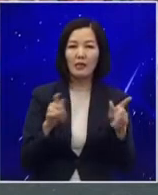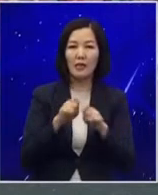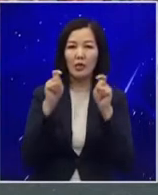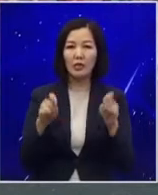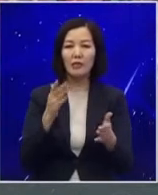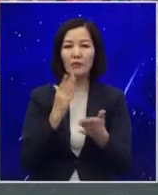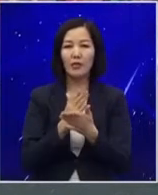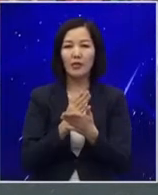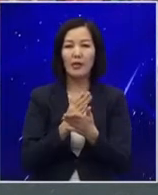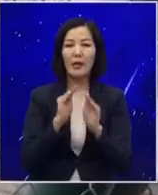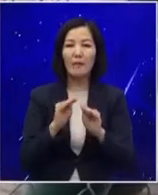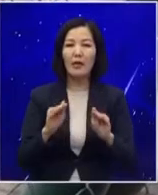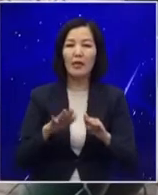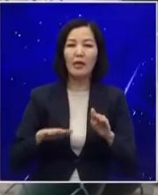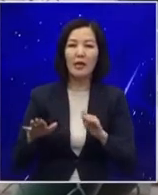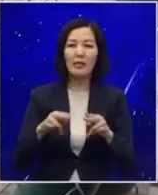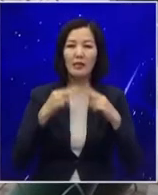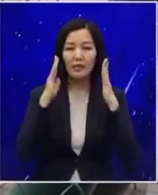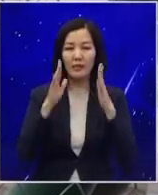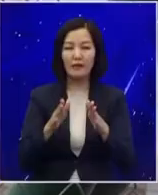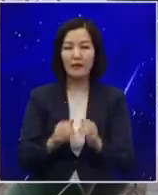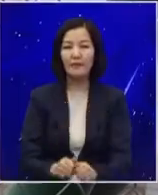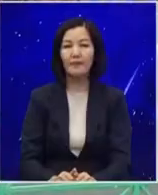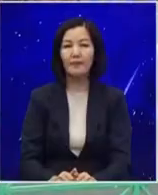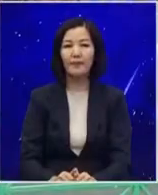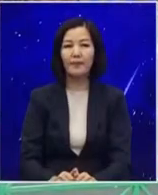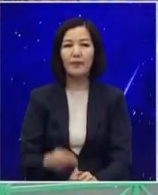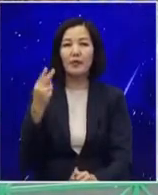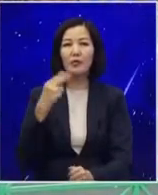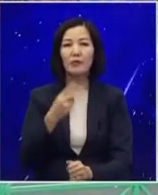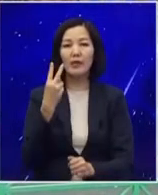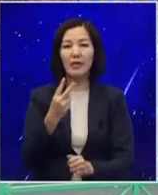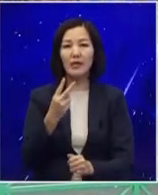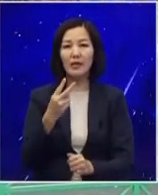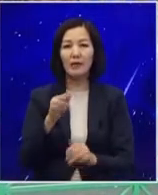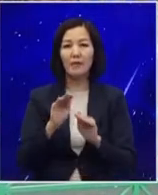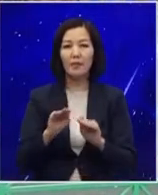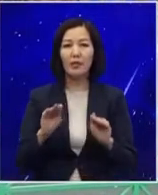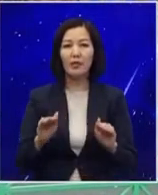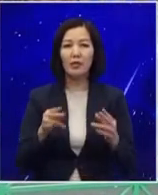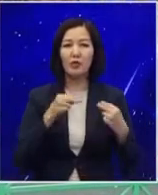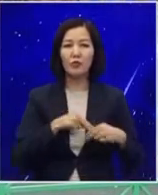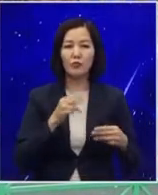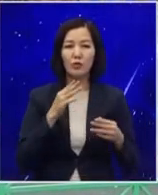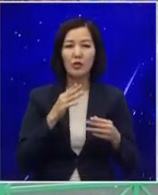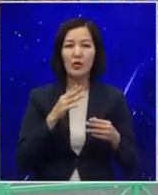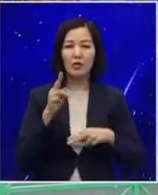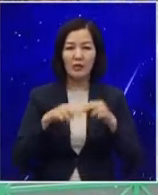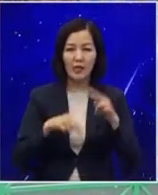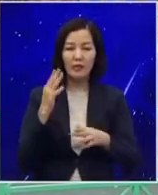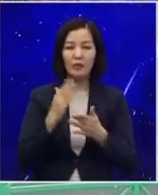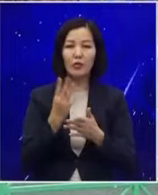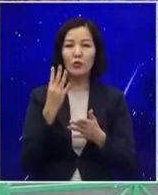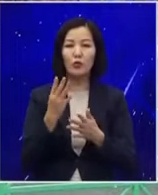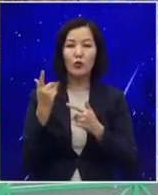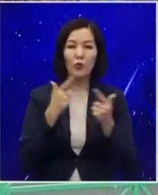жатыр. Балалар алаңдары да назардан тыс қалмақ емес. 22 площадка балаларға жасалып жатыр. 4 площадка дайын